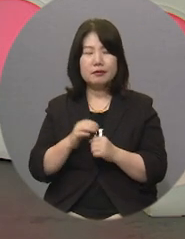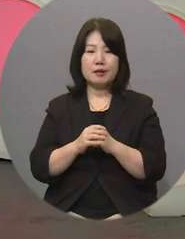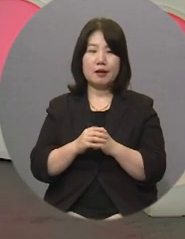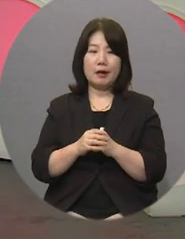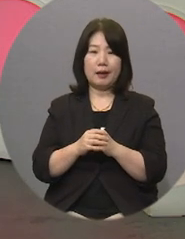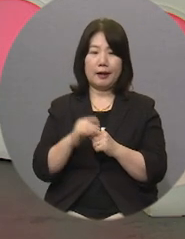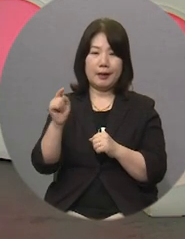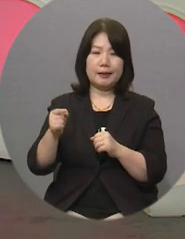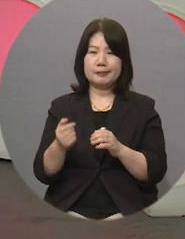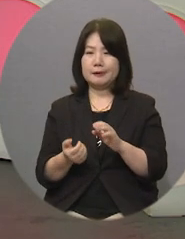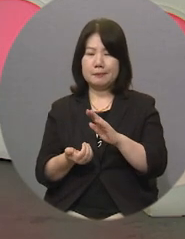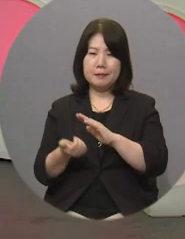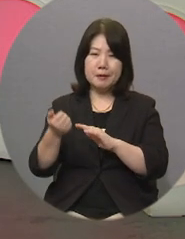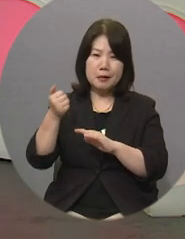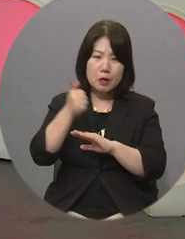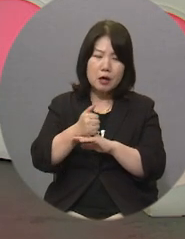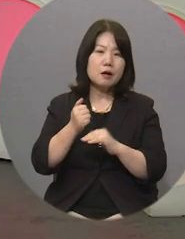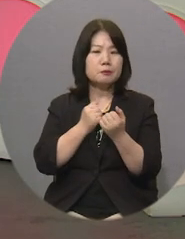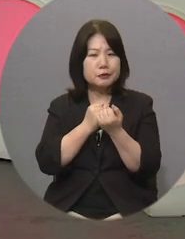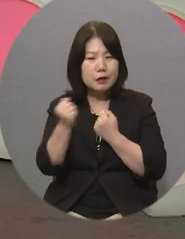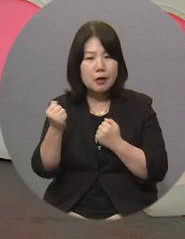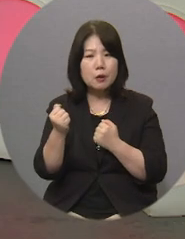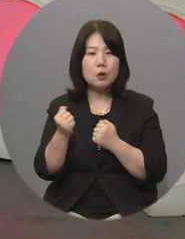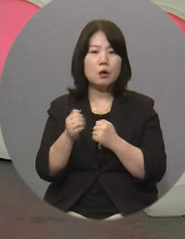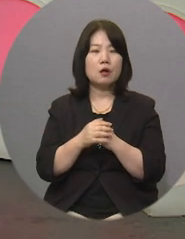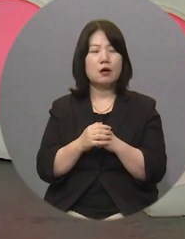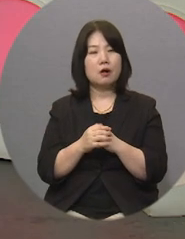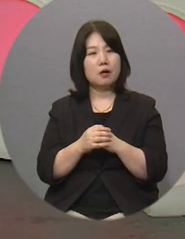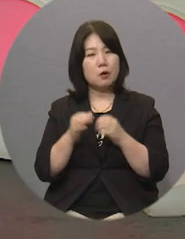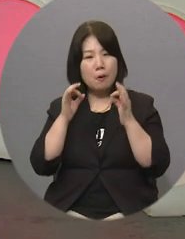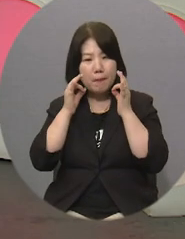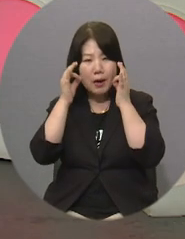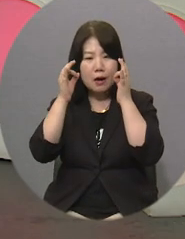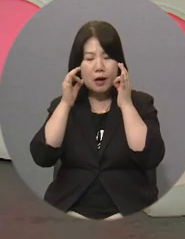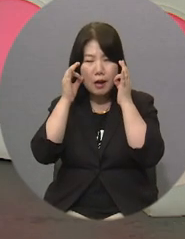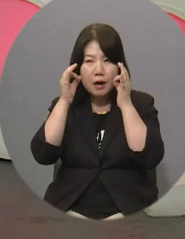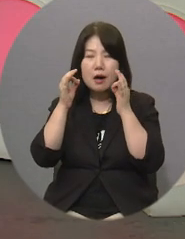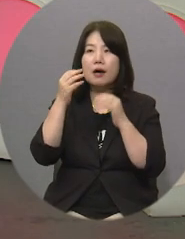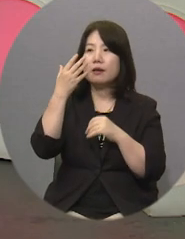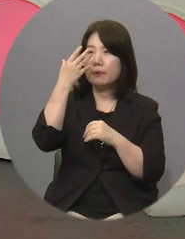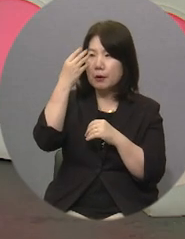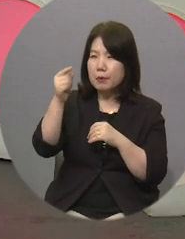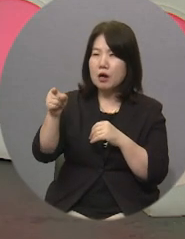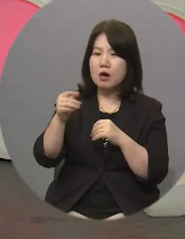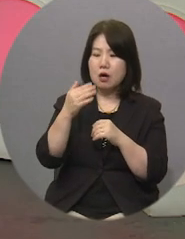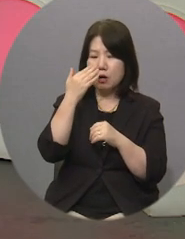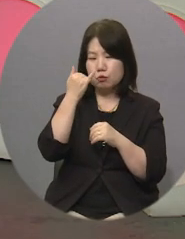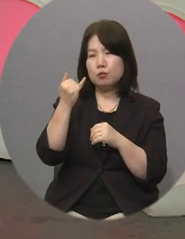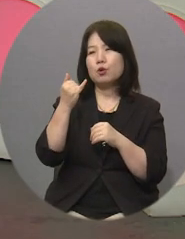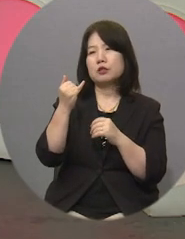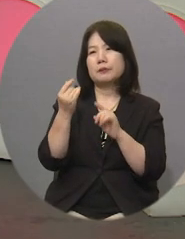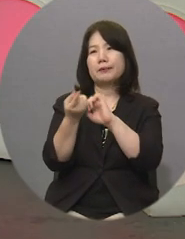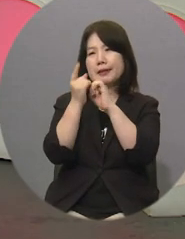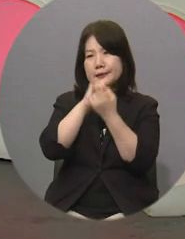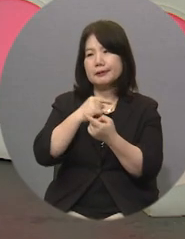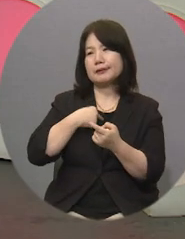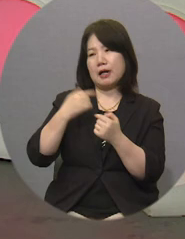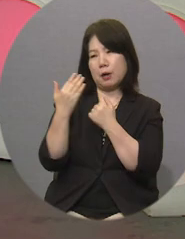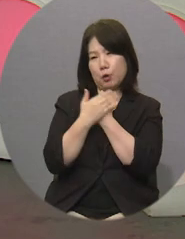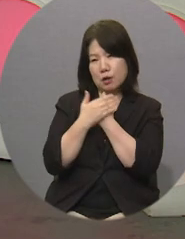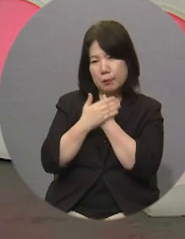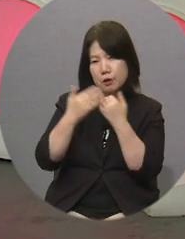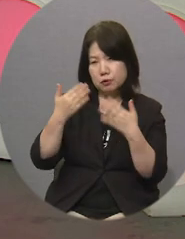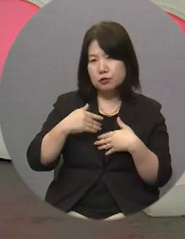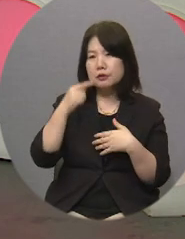노력해 보겠다고 하는 이모를 보며 마음속으로 부모님 대신 잘 보살펴주고 힘든